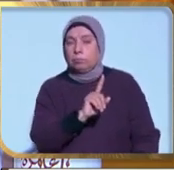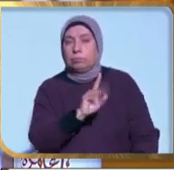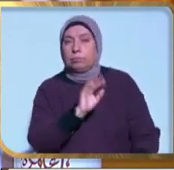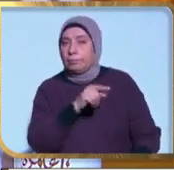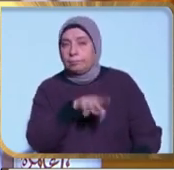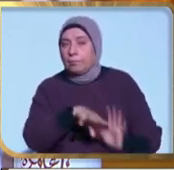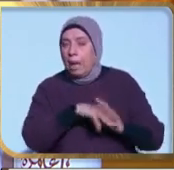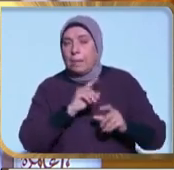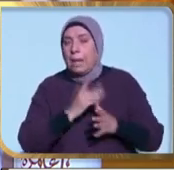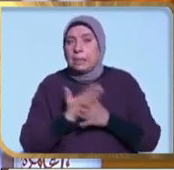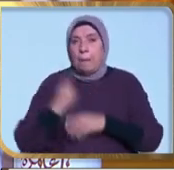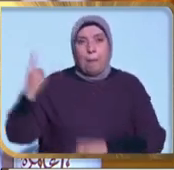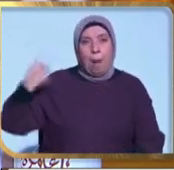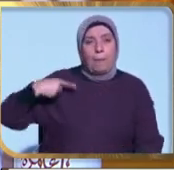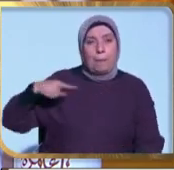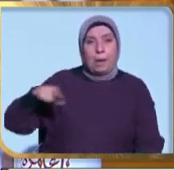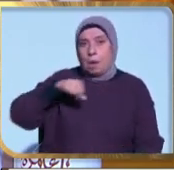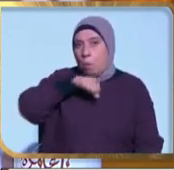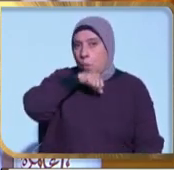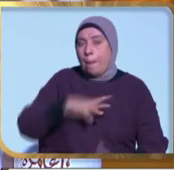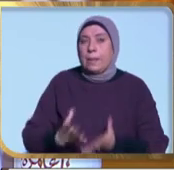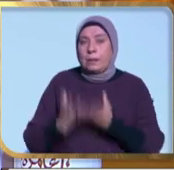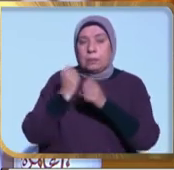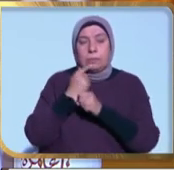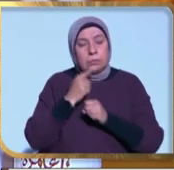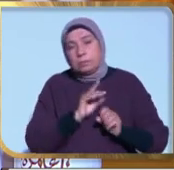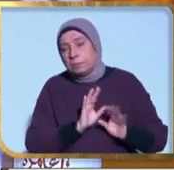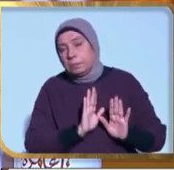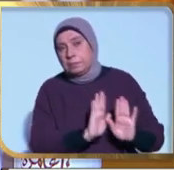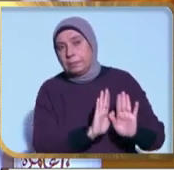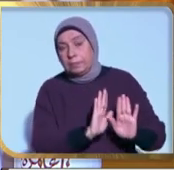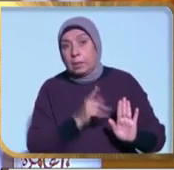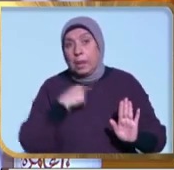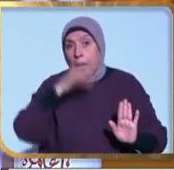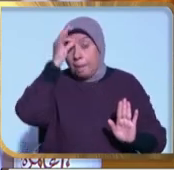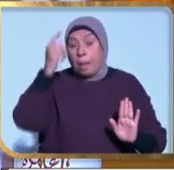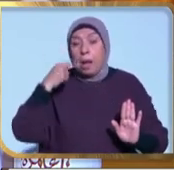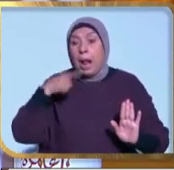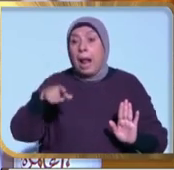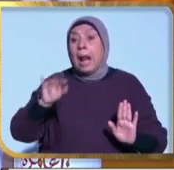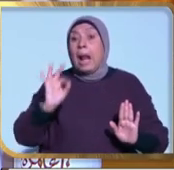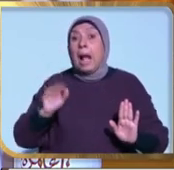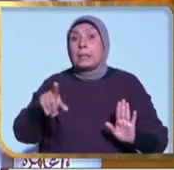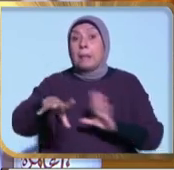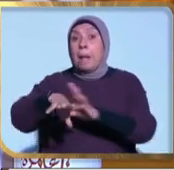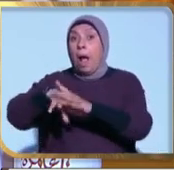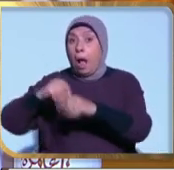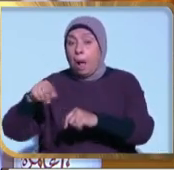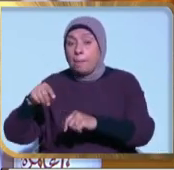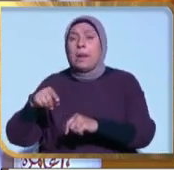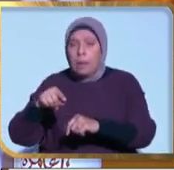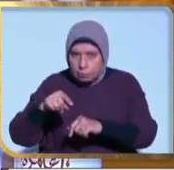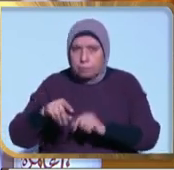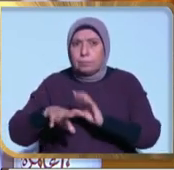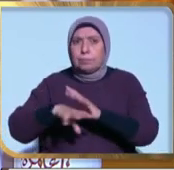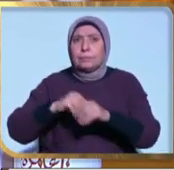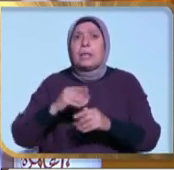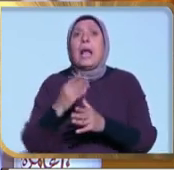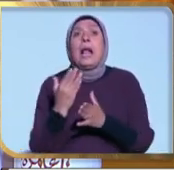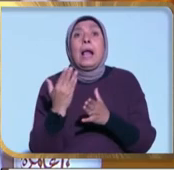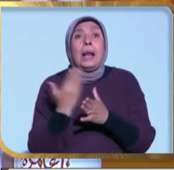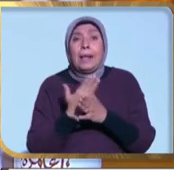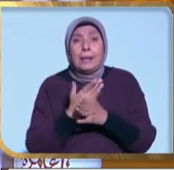منه واذا امرتكم بامر فاتوا منه ما استطعتم ليه لان و خلق الانسان ضعيفا